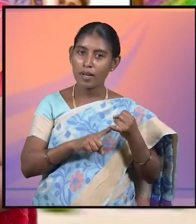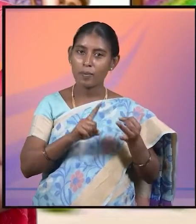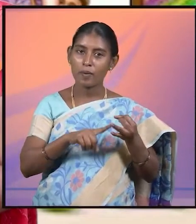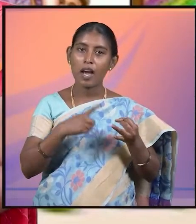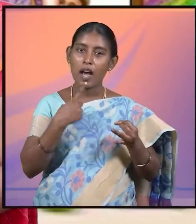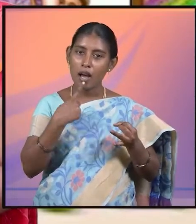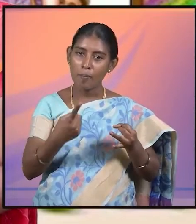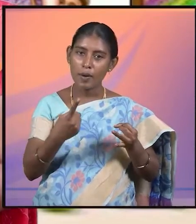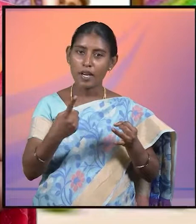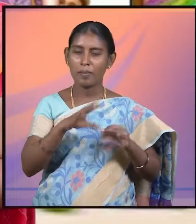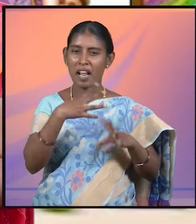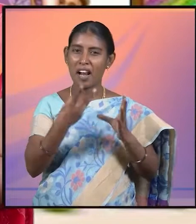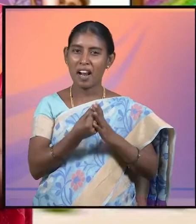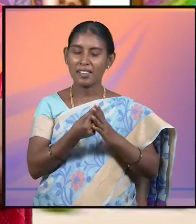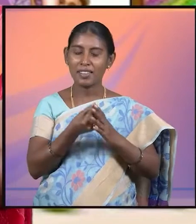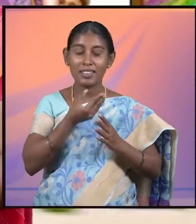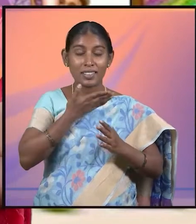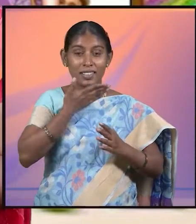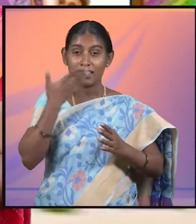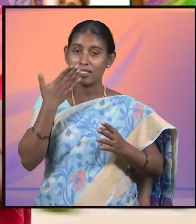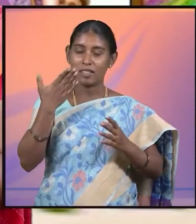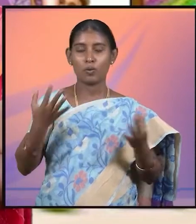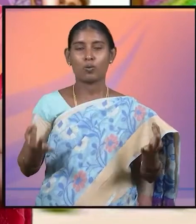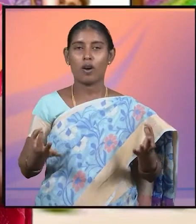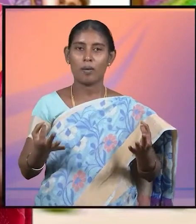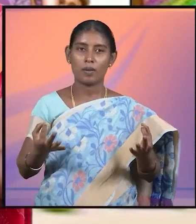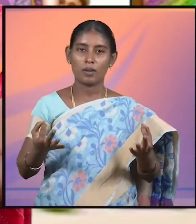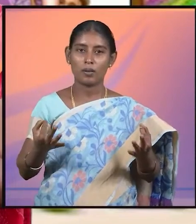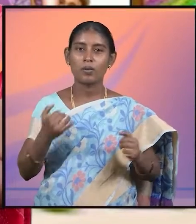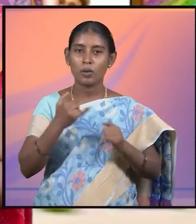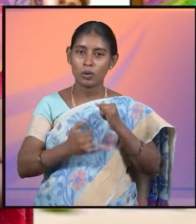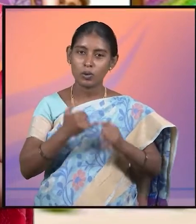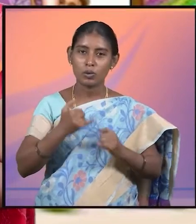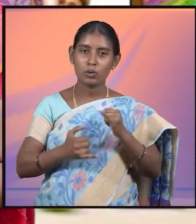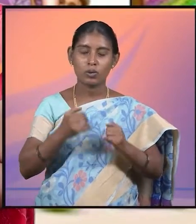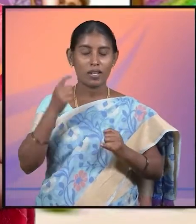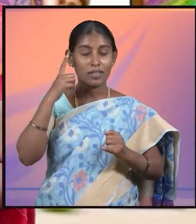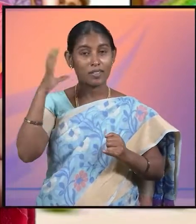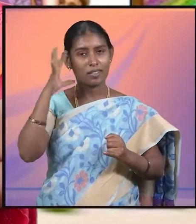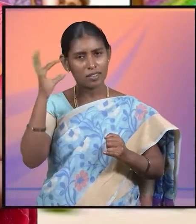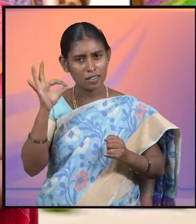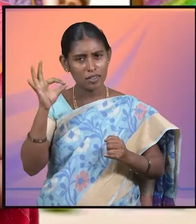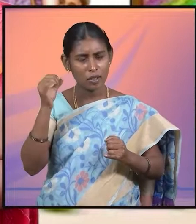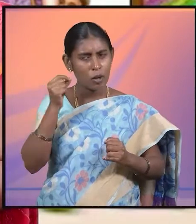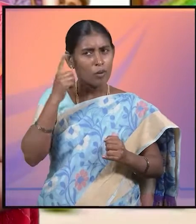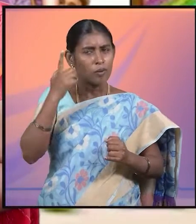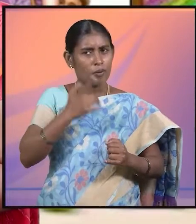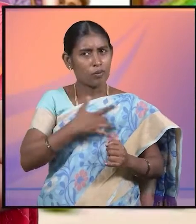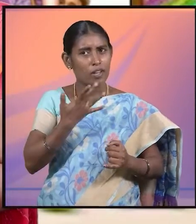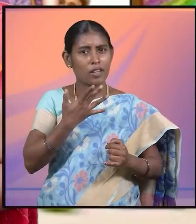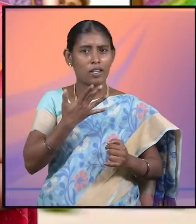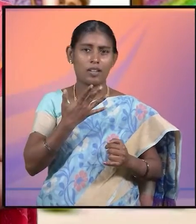போன்ற இதிகாசங்கள், சுவாமிகளின் தெய்வீக கதைகள், சிந்தனையை தூண்டும் கதைகள் போன்ற